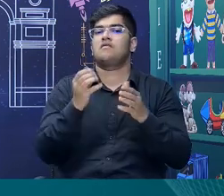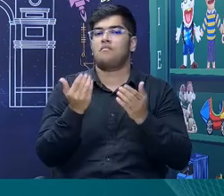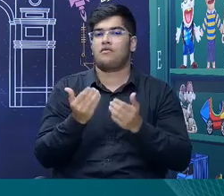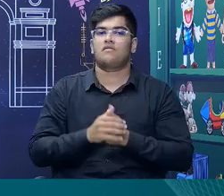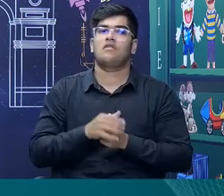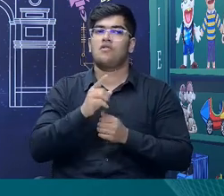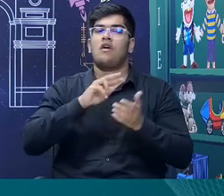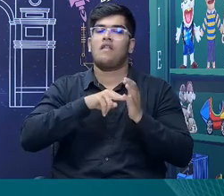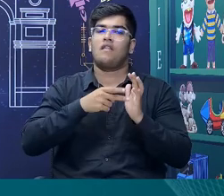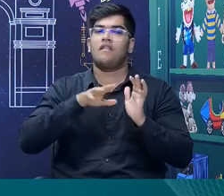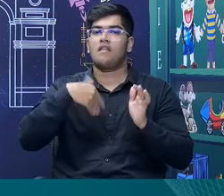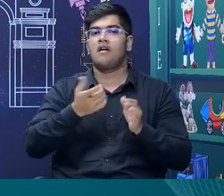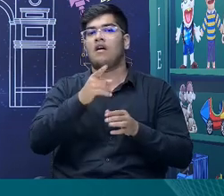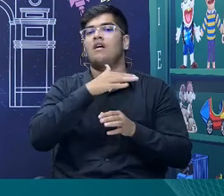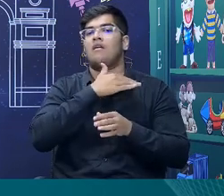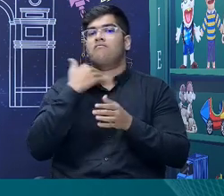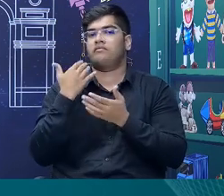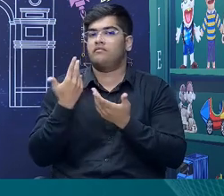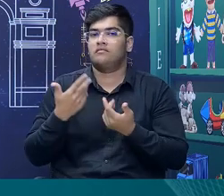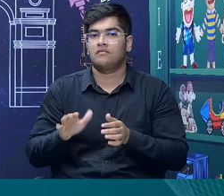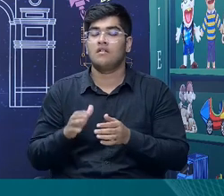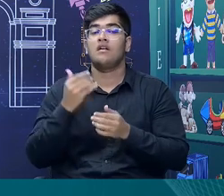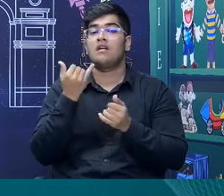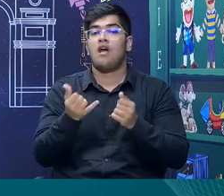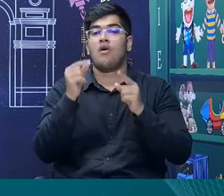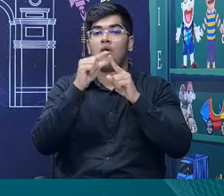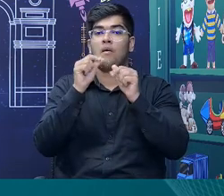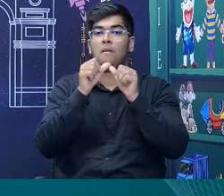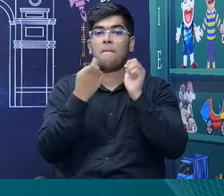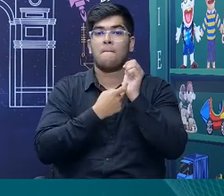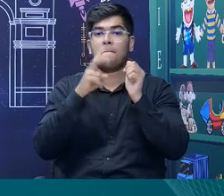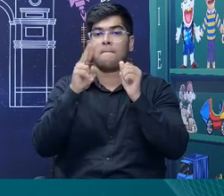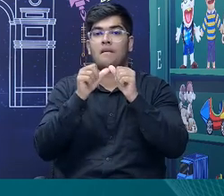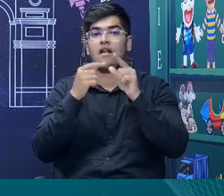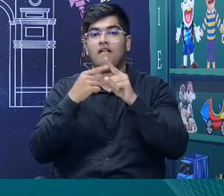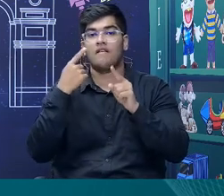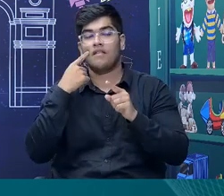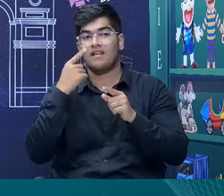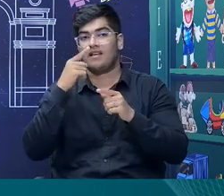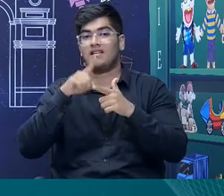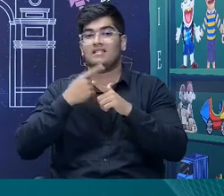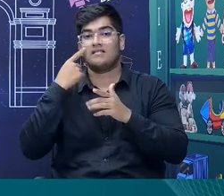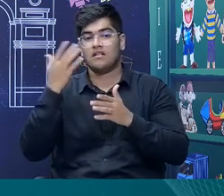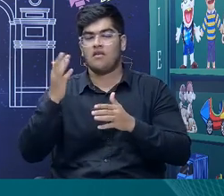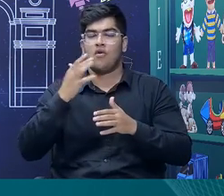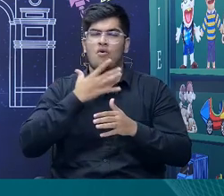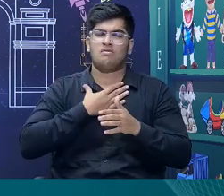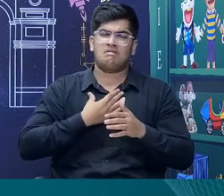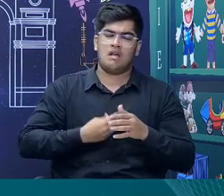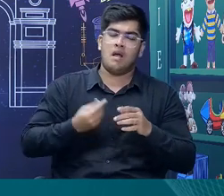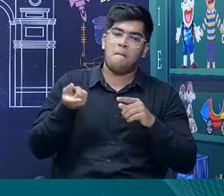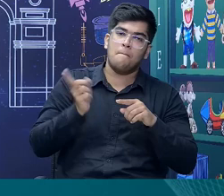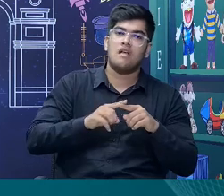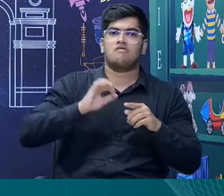सर अलग कर दिया अब पार्वती जी जो है वो बहुत गुस्से में भी आई और बहुत नाराज